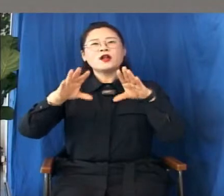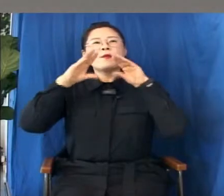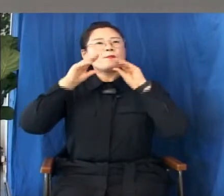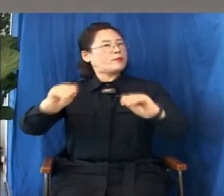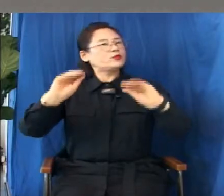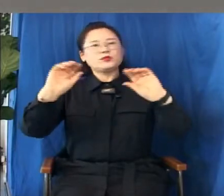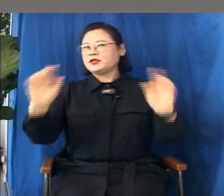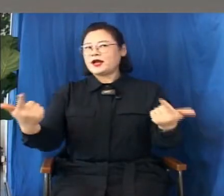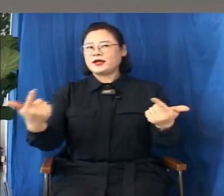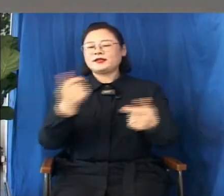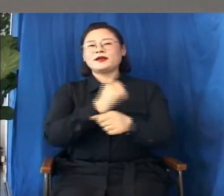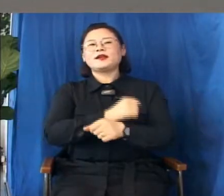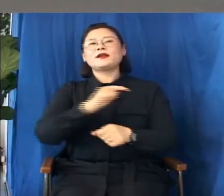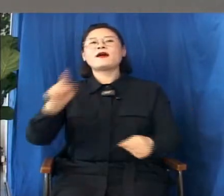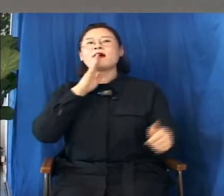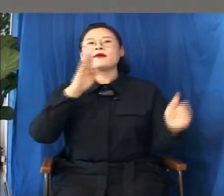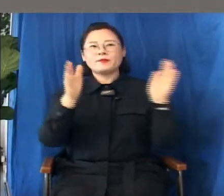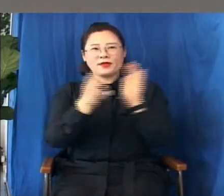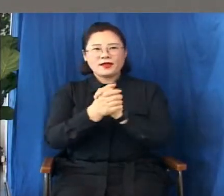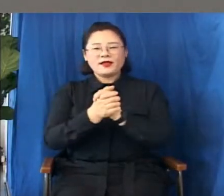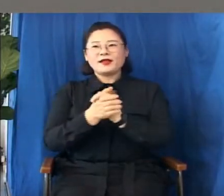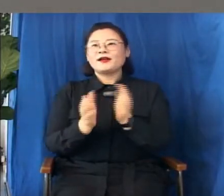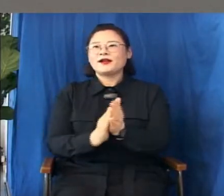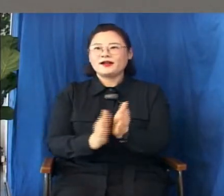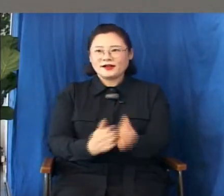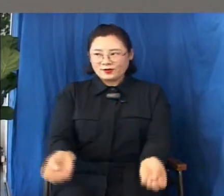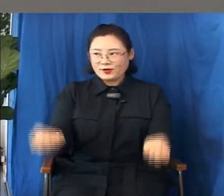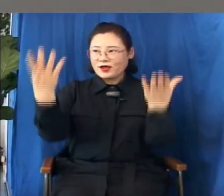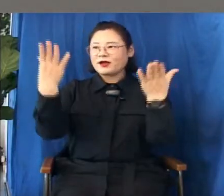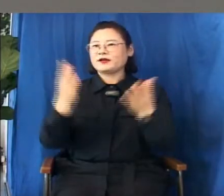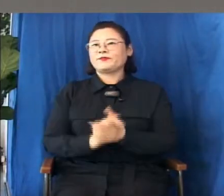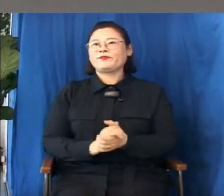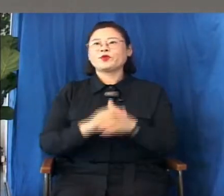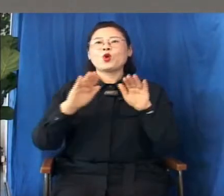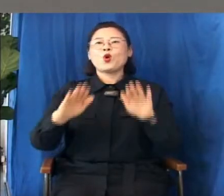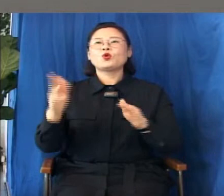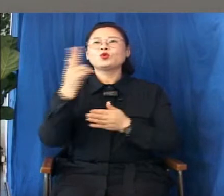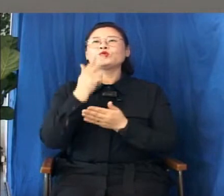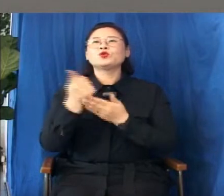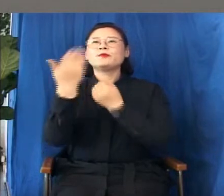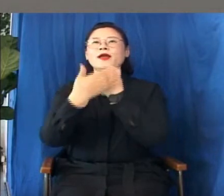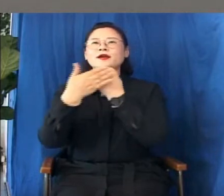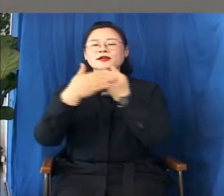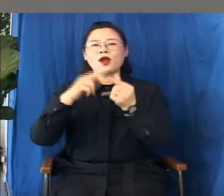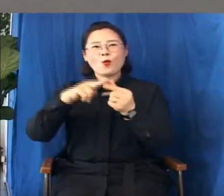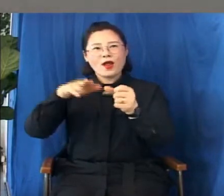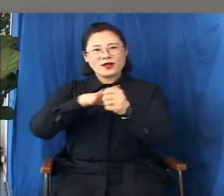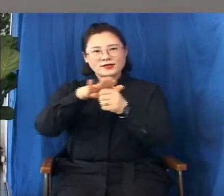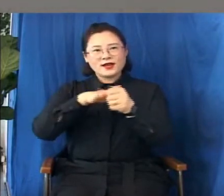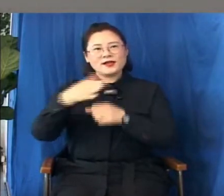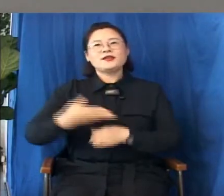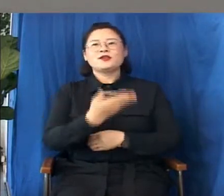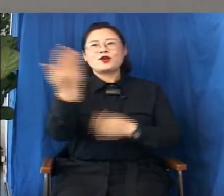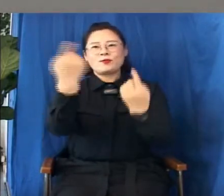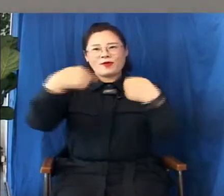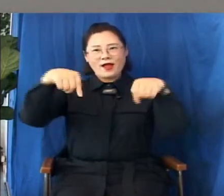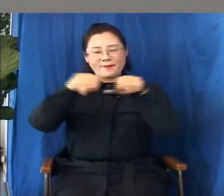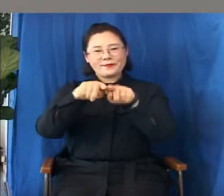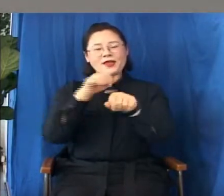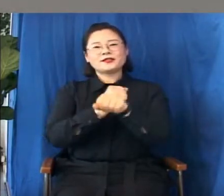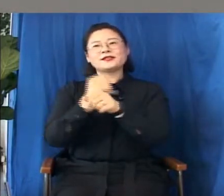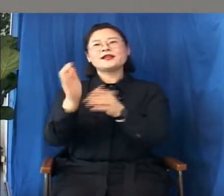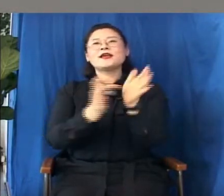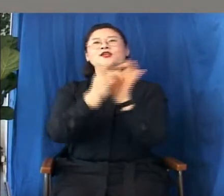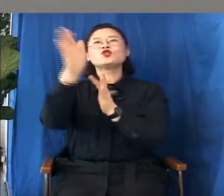아니하니라. 아멘. 할렐루야. 예, 오늘도 우리 주님의 은혜와 사랑이 여러분과 함께 하시기를 예수님의